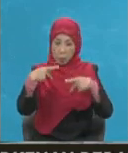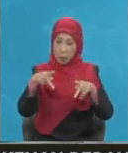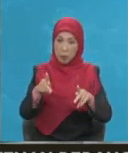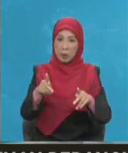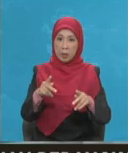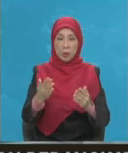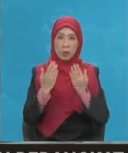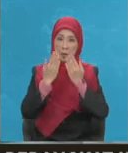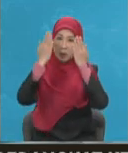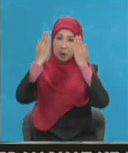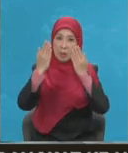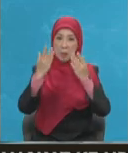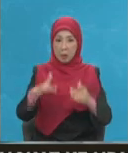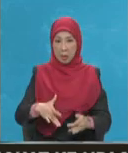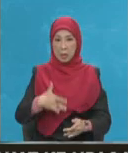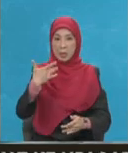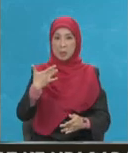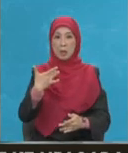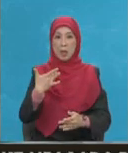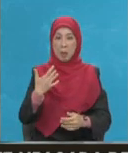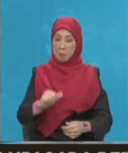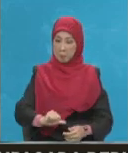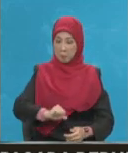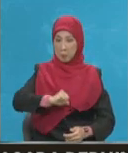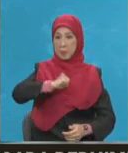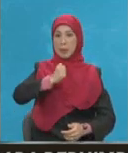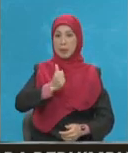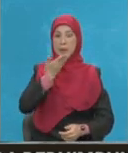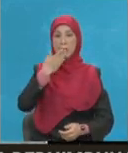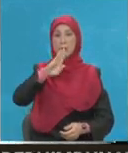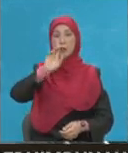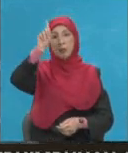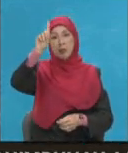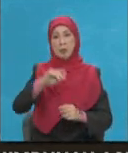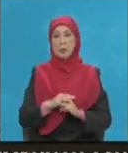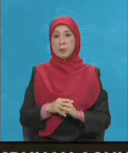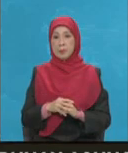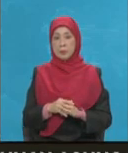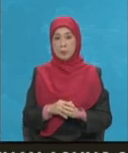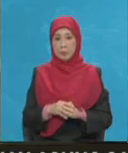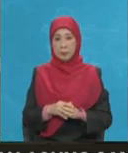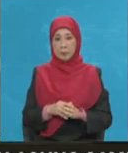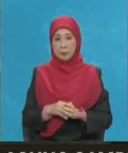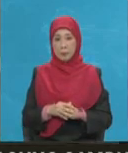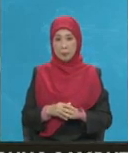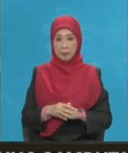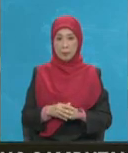sebegini. Syukur alhamdulillah, memang merasa amat bangga sekali. Alhamdulillah.